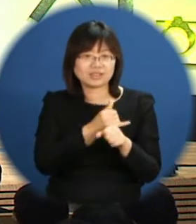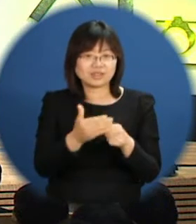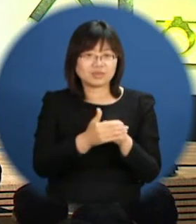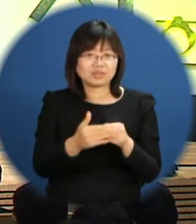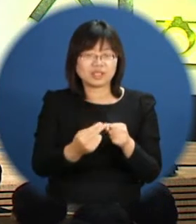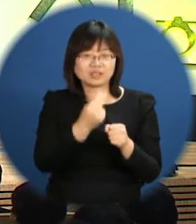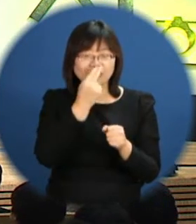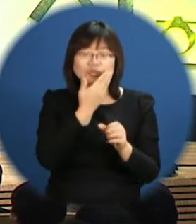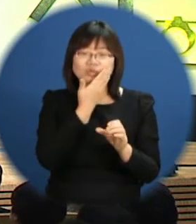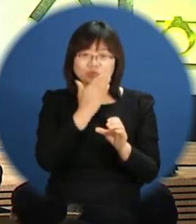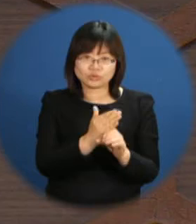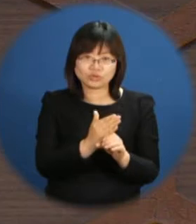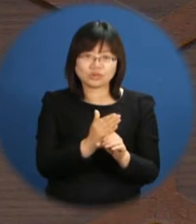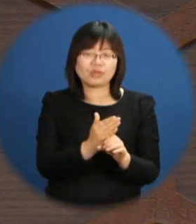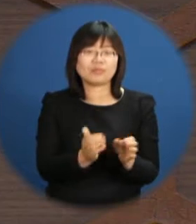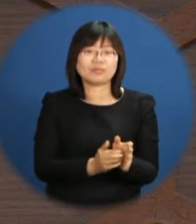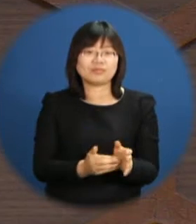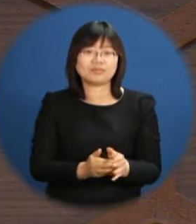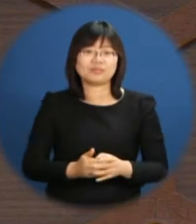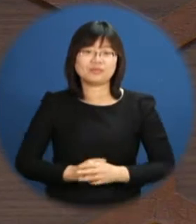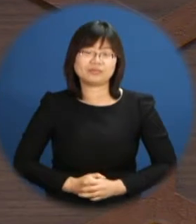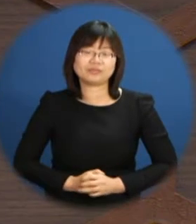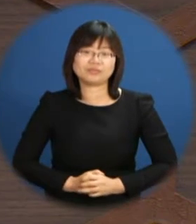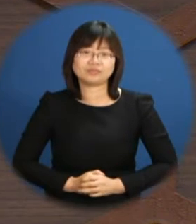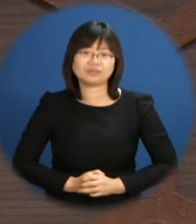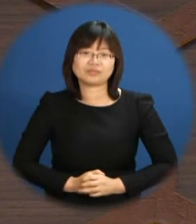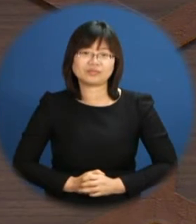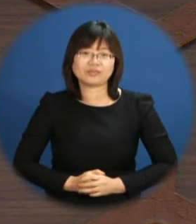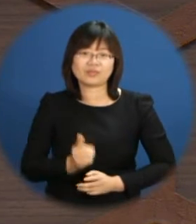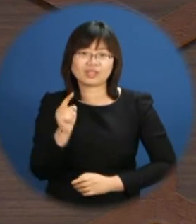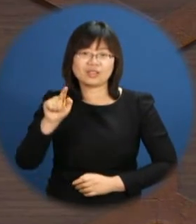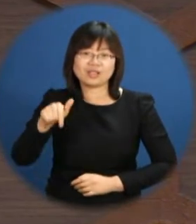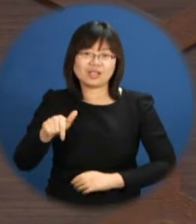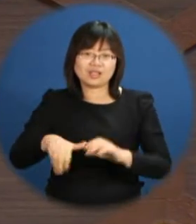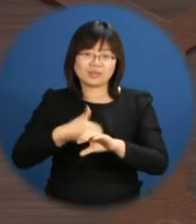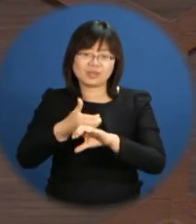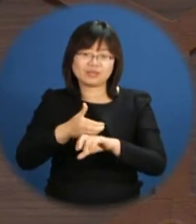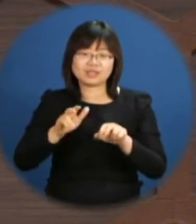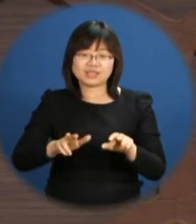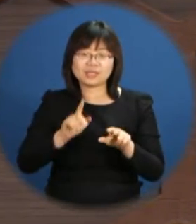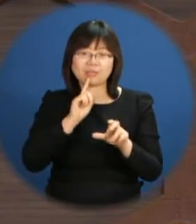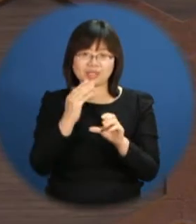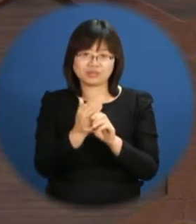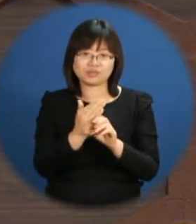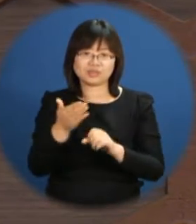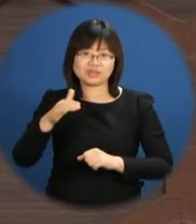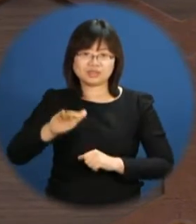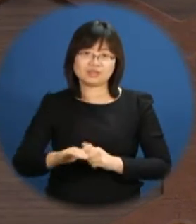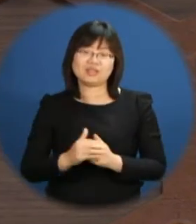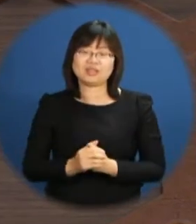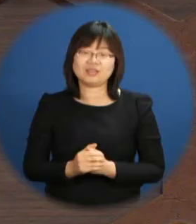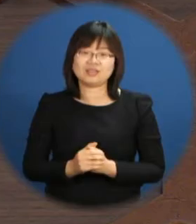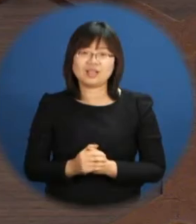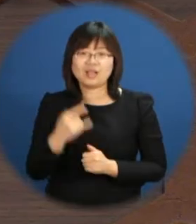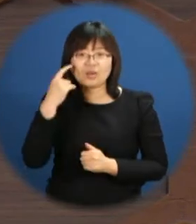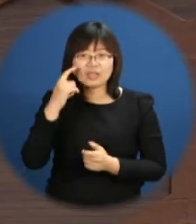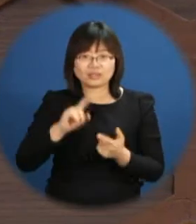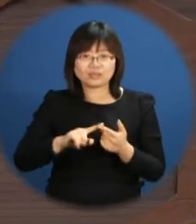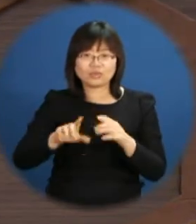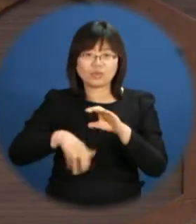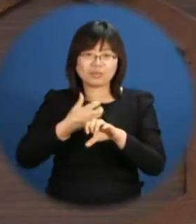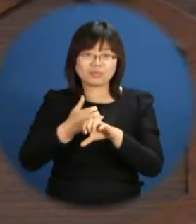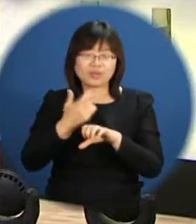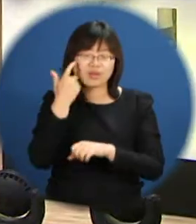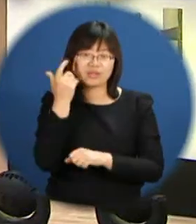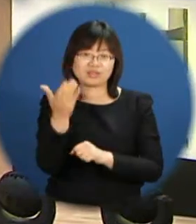상세 중점을 되겠는데요 화학 혁명이라고 인자 하는데 왜 이걸 혁명